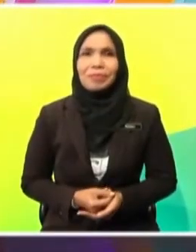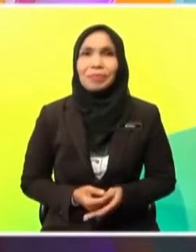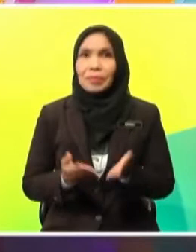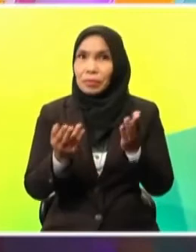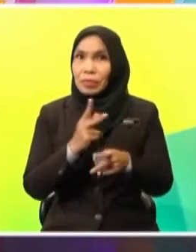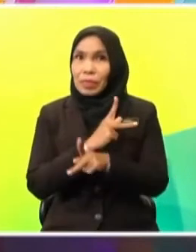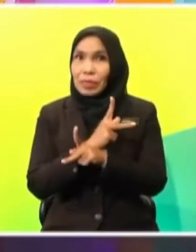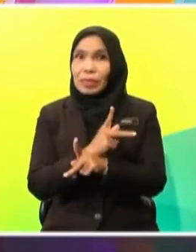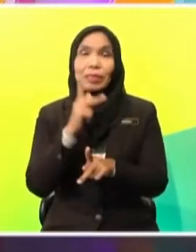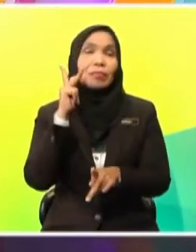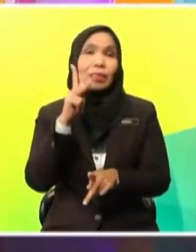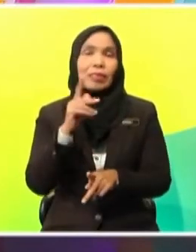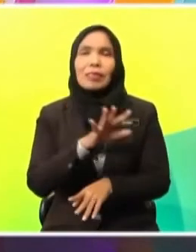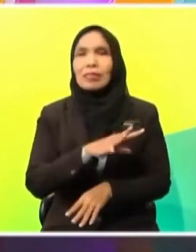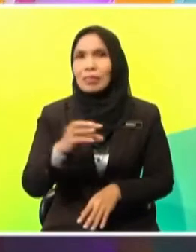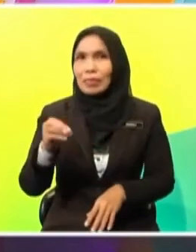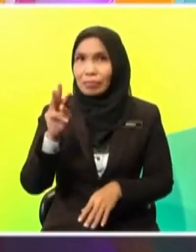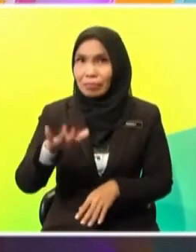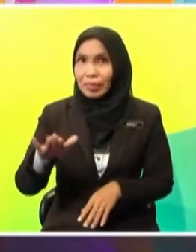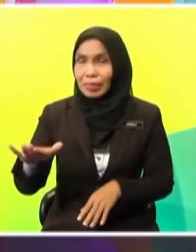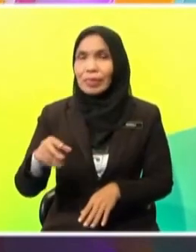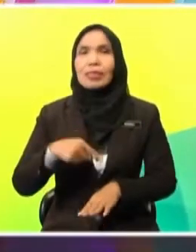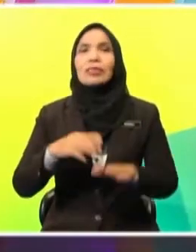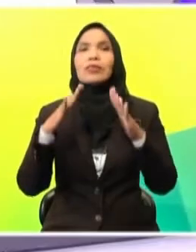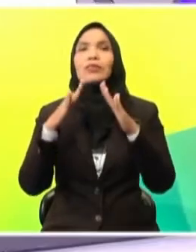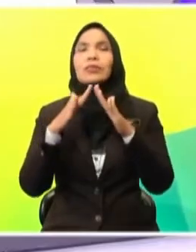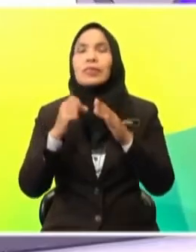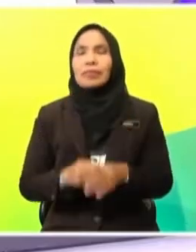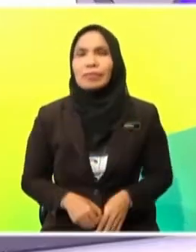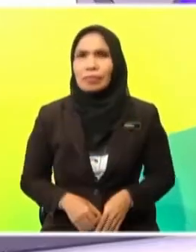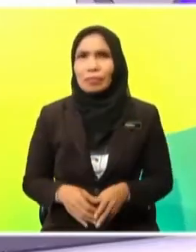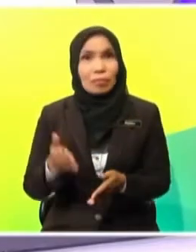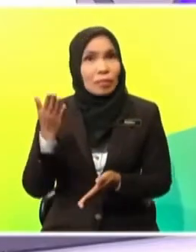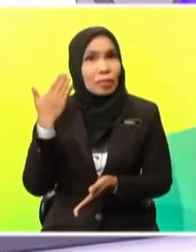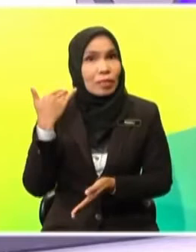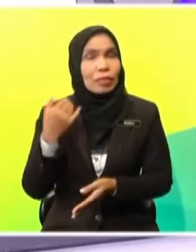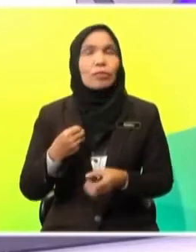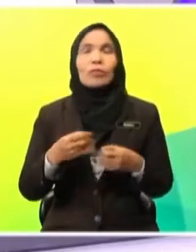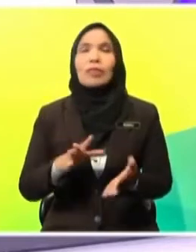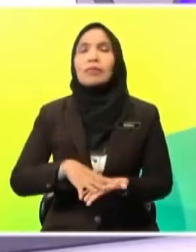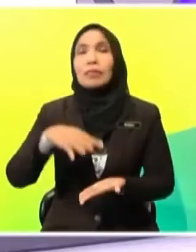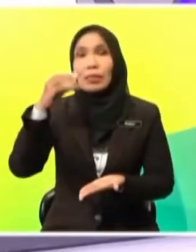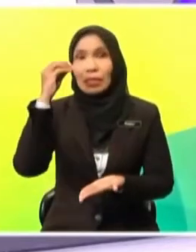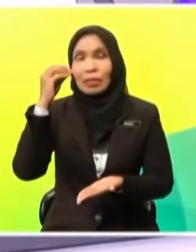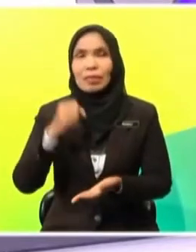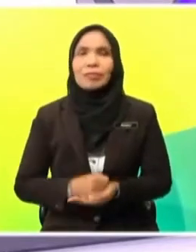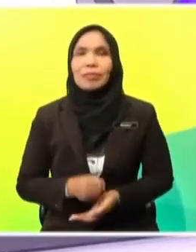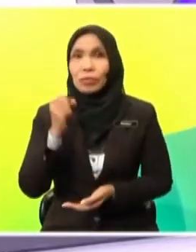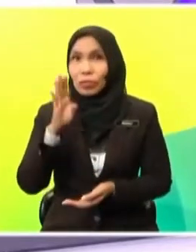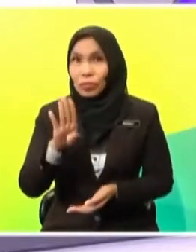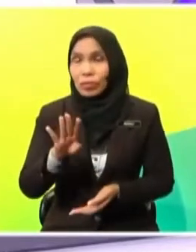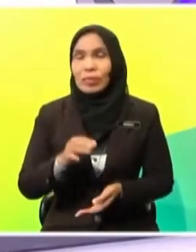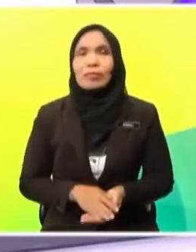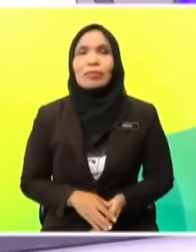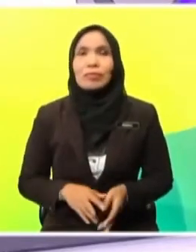sebentar tadi kita double aja dah ke Iyo aku yang dikategorikan tentang suhu KTP tutup Woi jenis-jenis polos UK the